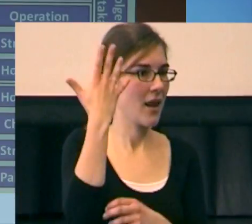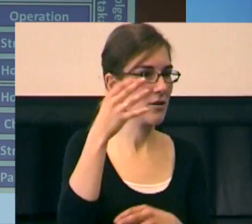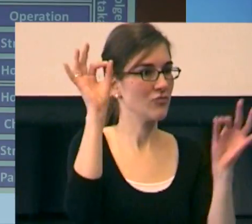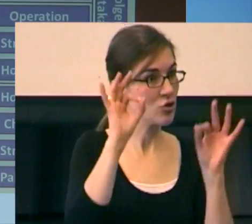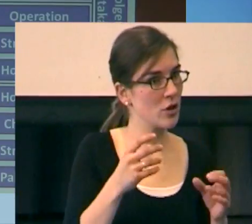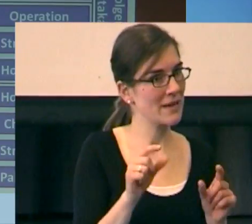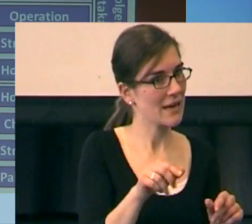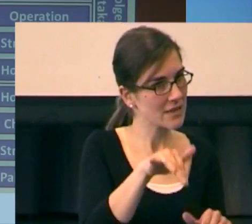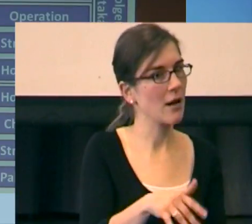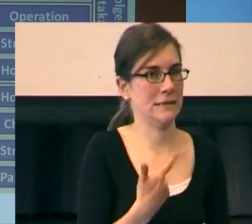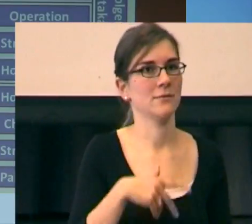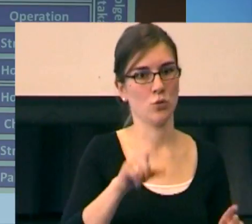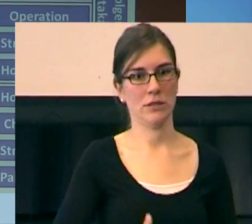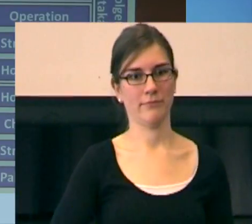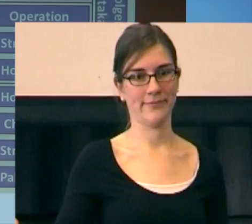Wenn